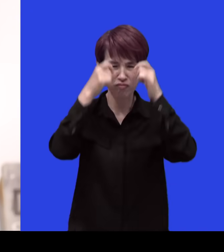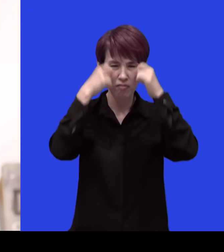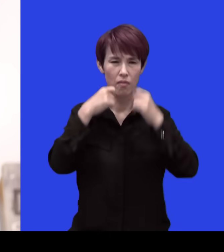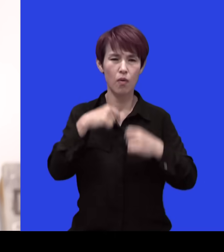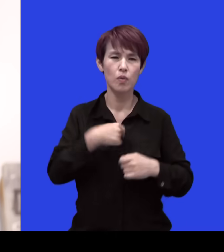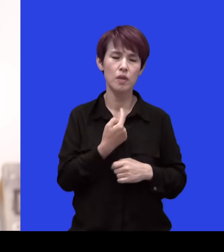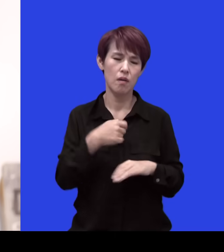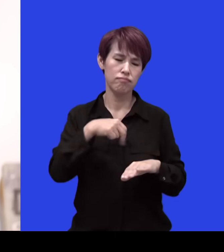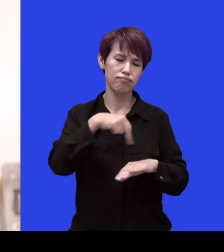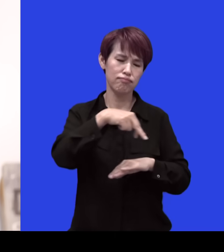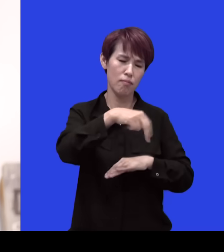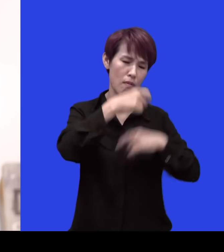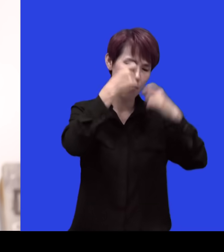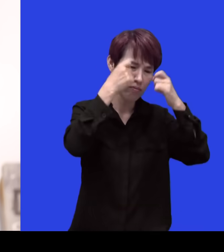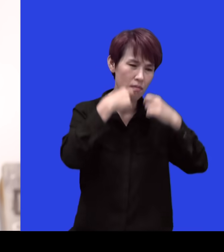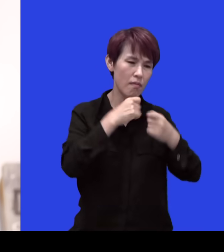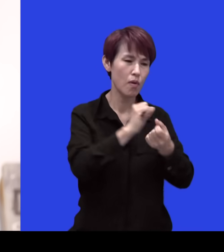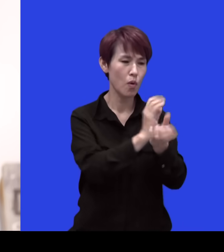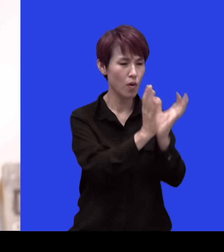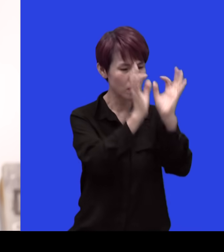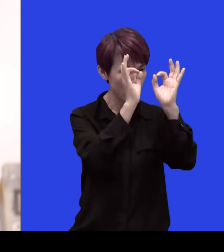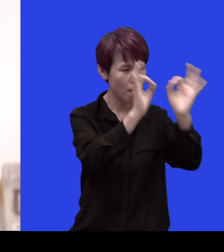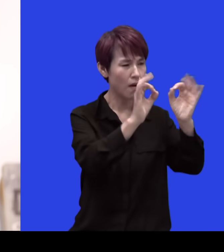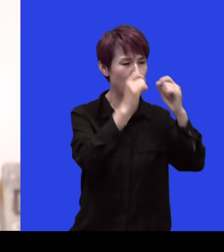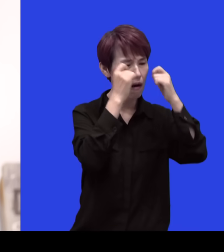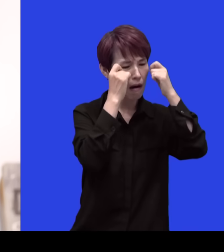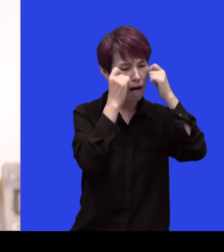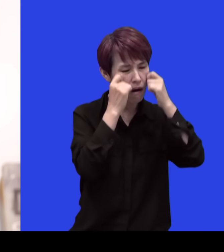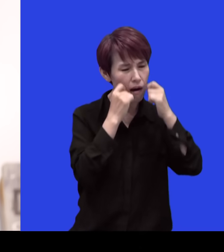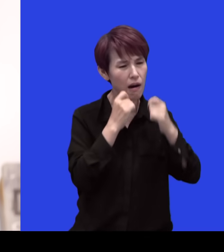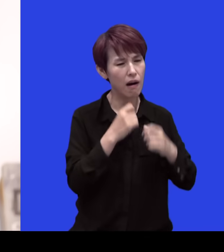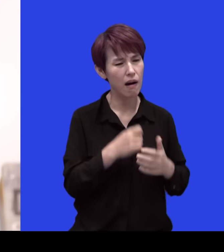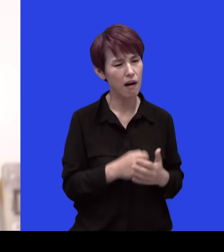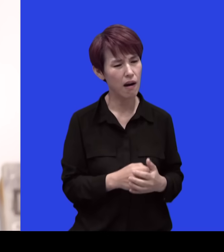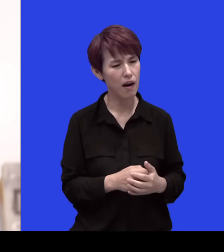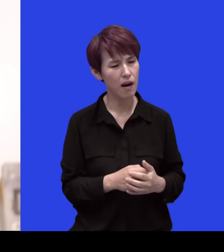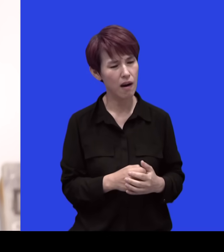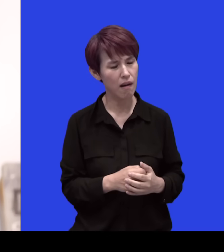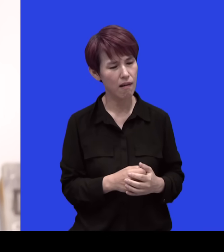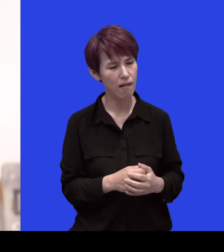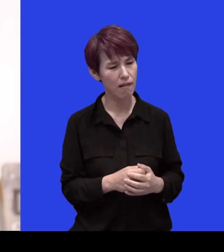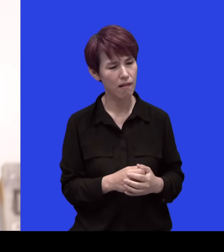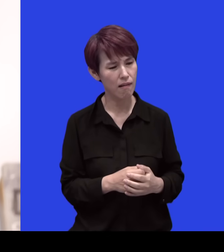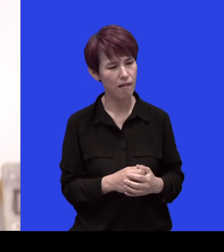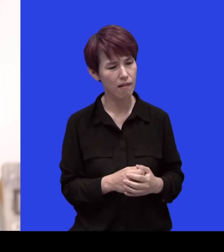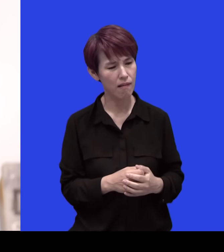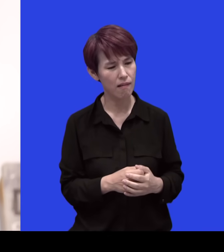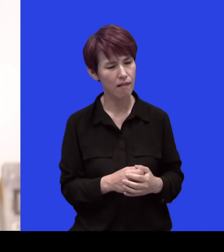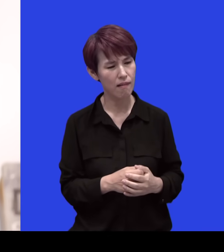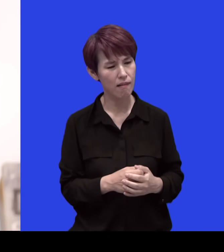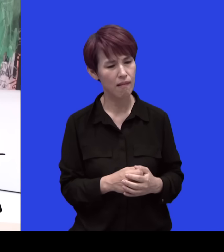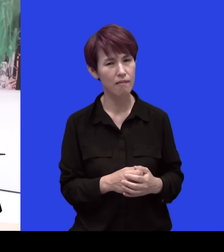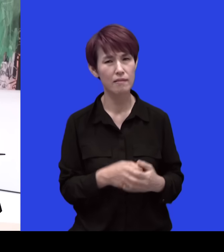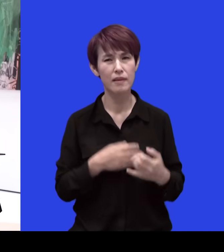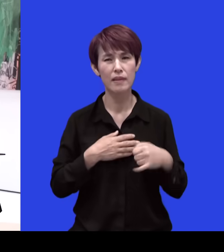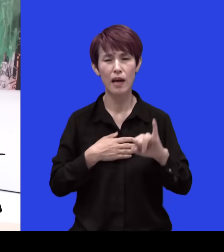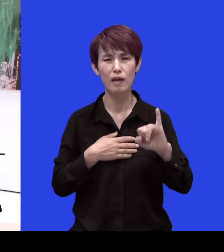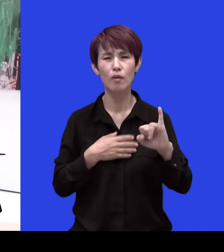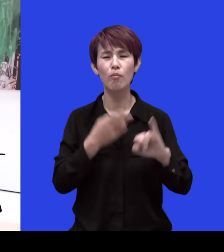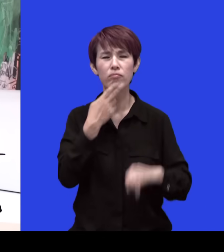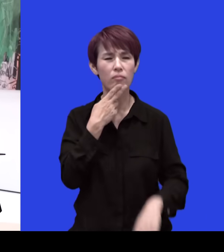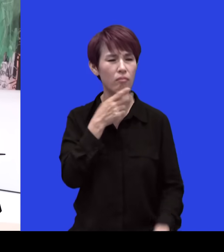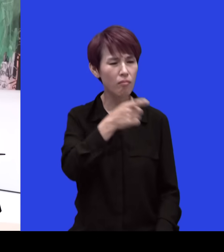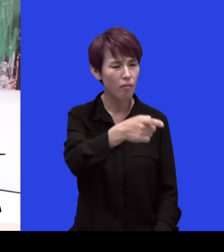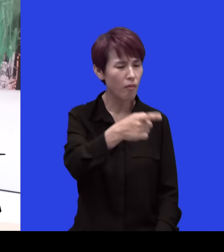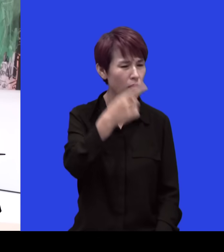그렇겠죠. 그냥 꽃을 보면 저거 왜 혼자 저렇게 아름답게 있느냐. 우리 딸은 없는데 왜 너희들은